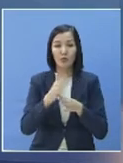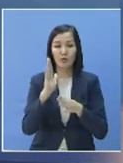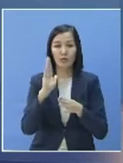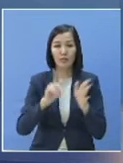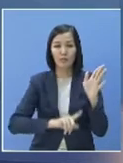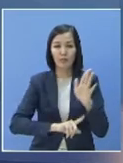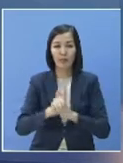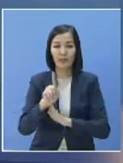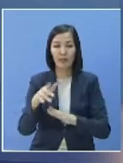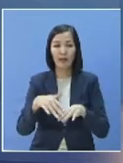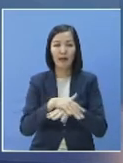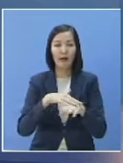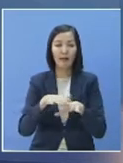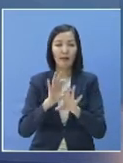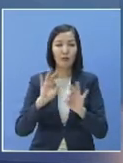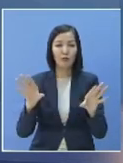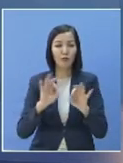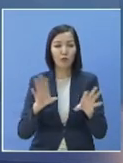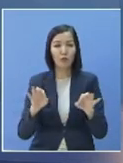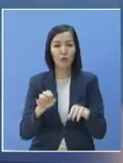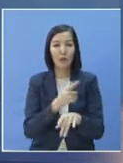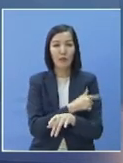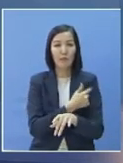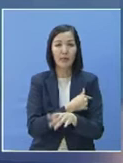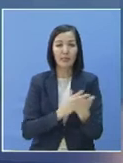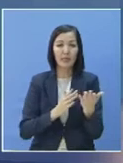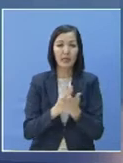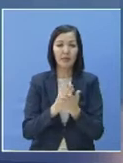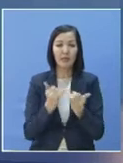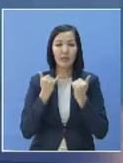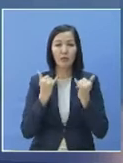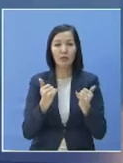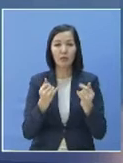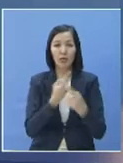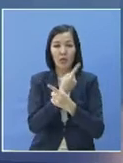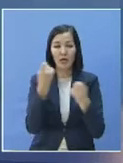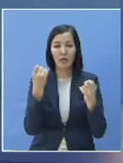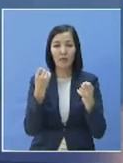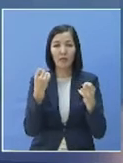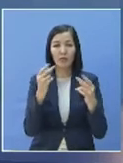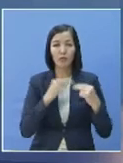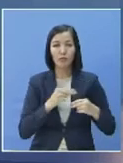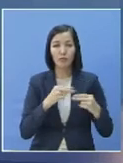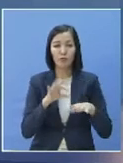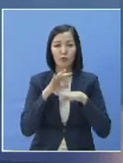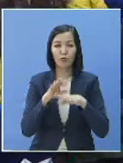реформаның маңызын халыққа ұғындыруға Талдықорғанға медицина қызметкерлері үшін ақпараттық түсіндіру жұмыстары жүргізілді.